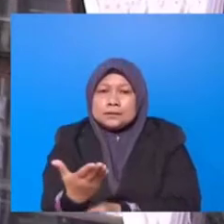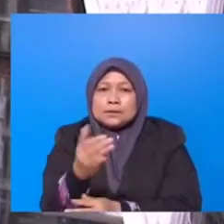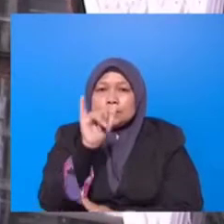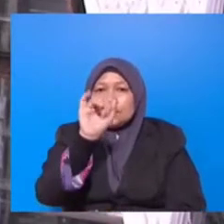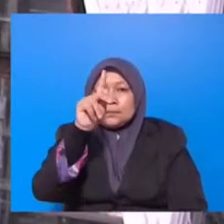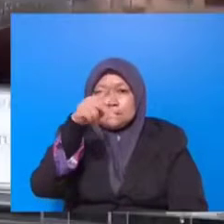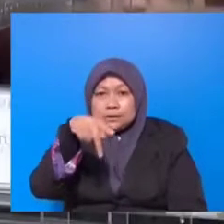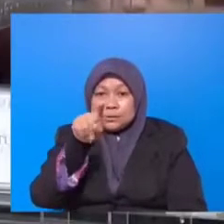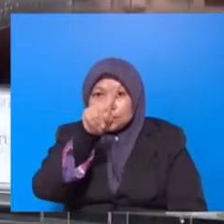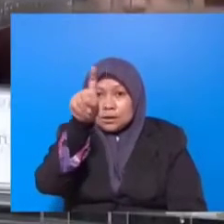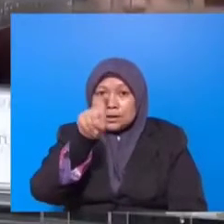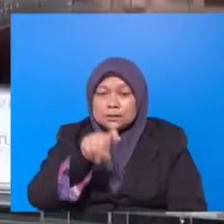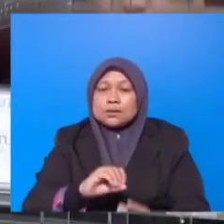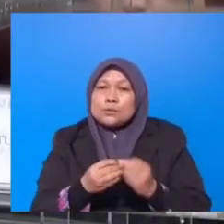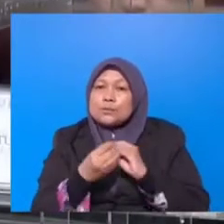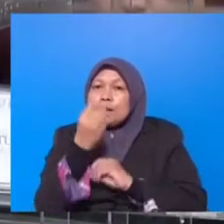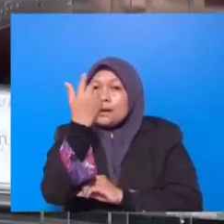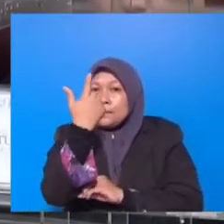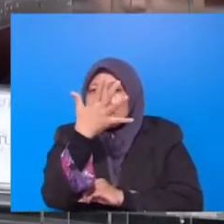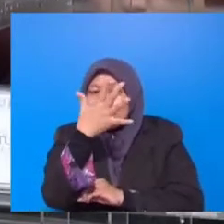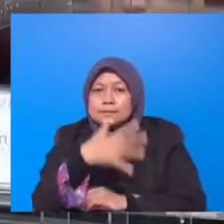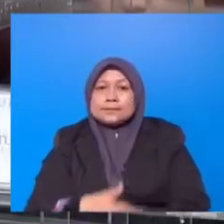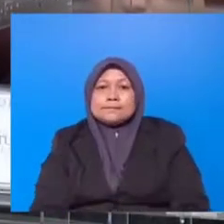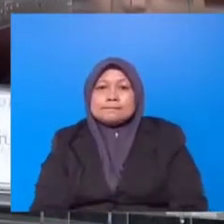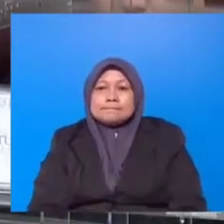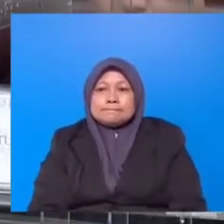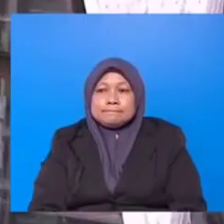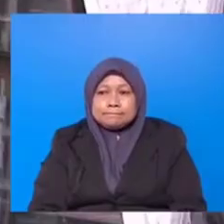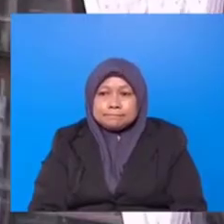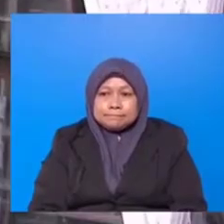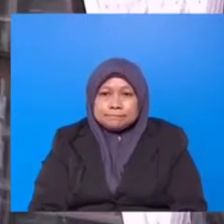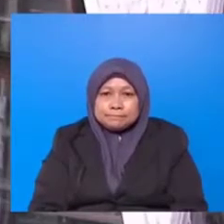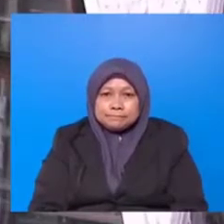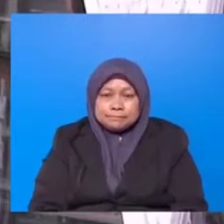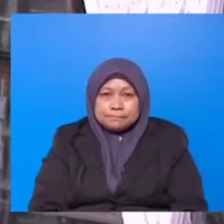Yang Dipertua. Soalan saya nombor 15.